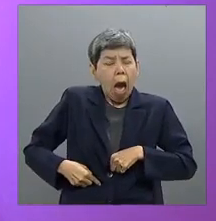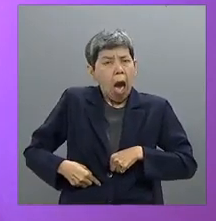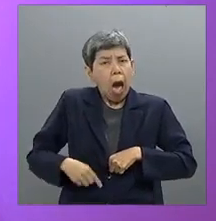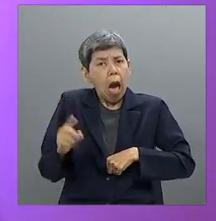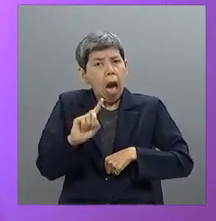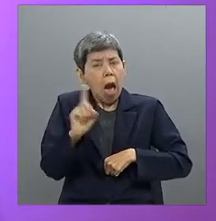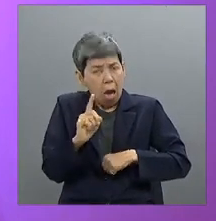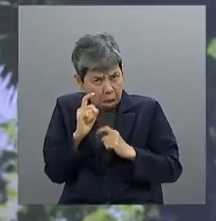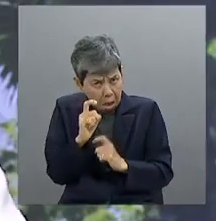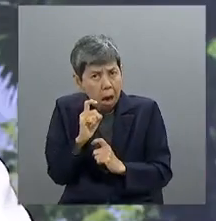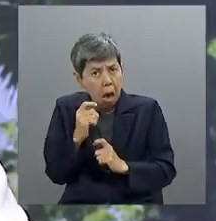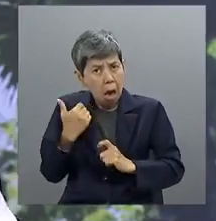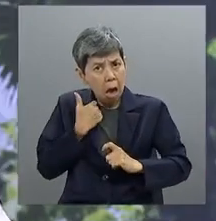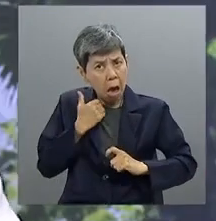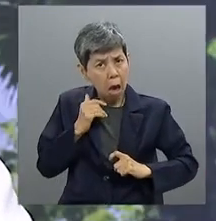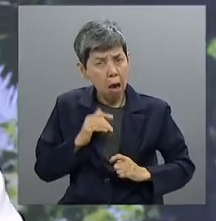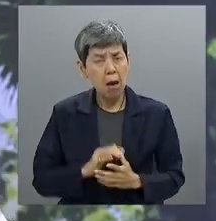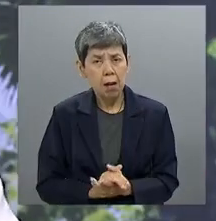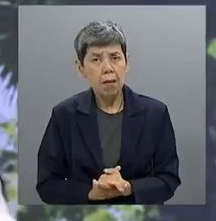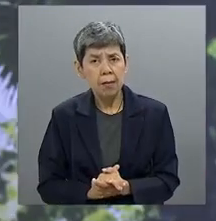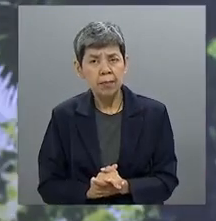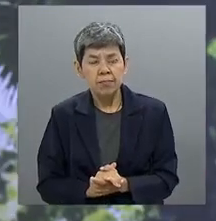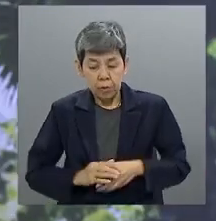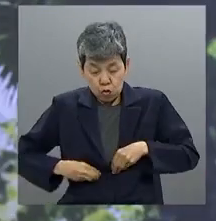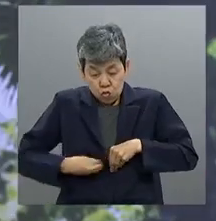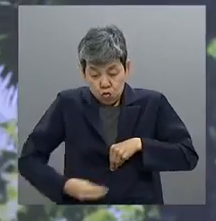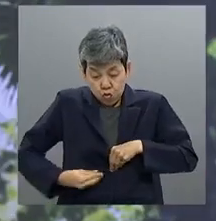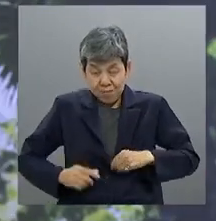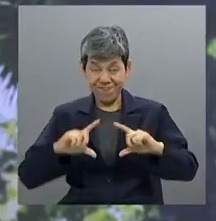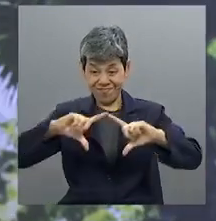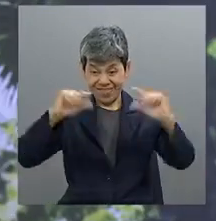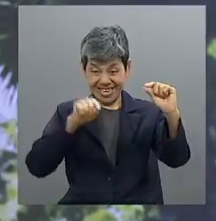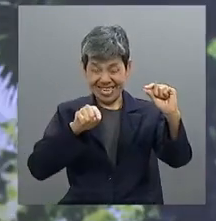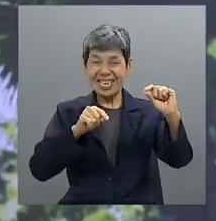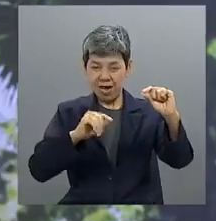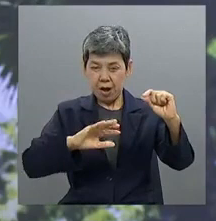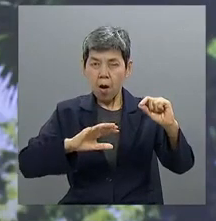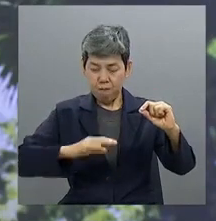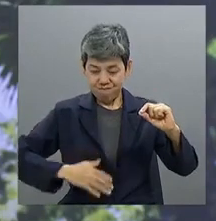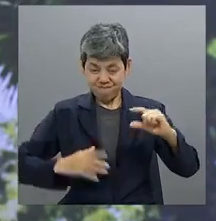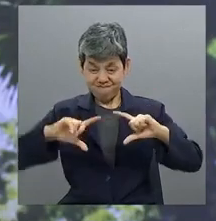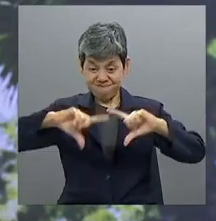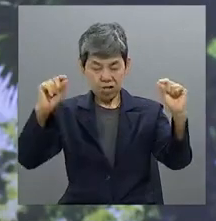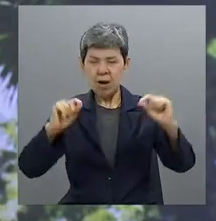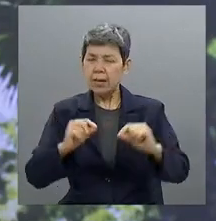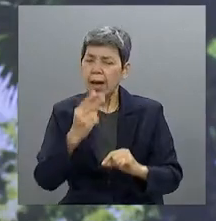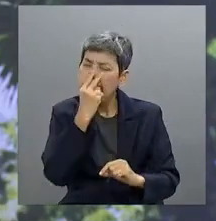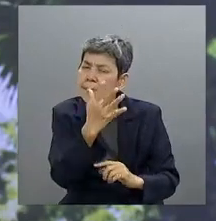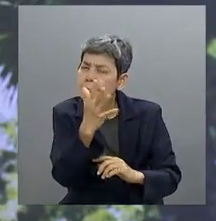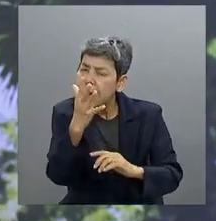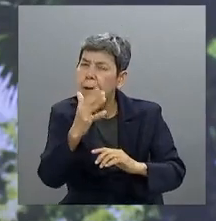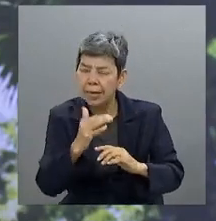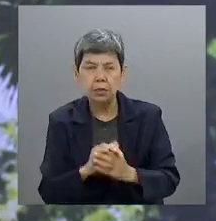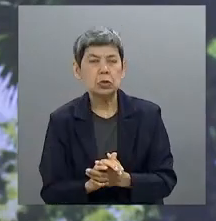คุณแม่มากน้อยแค่ไหนฮะ การตั้งครรภ์นอกมดลูกหรือการตั้งครรภ์ผิดปกติแบบนี้เนี่ย เกิดไม่บ่อยก็จริงแต่ว่าจริงๆเป็นภาวะที่สาม